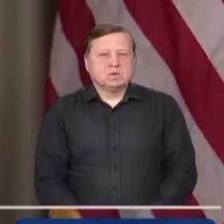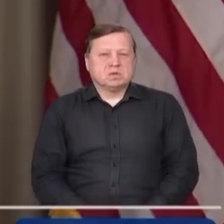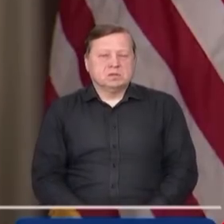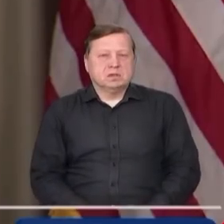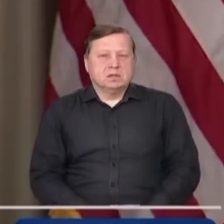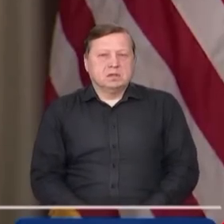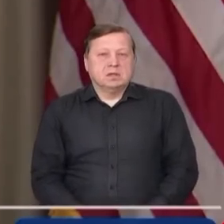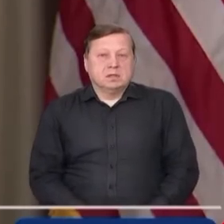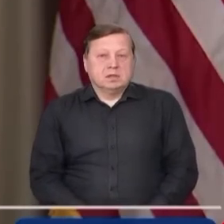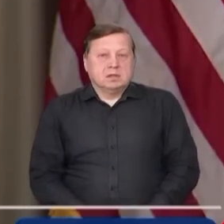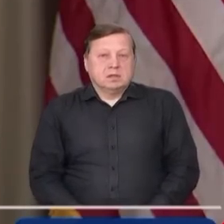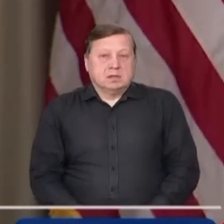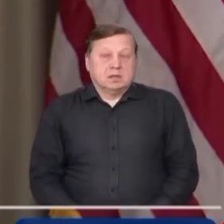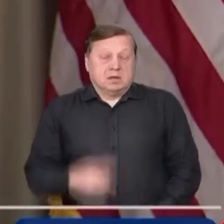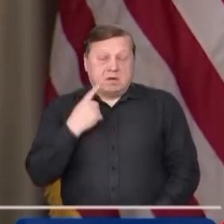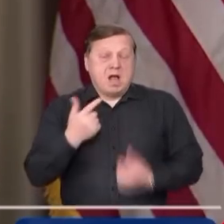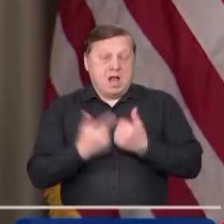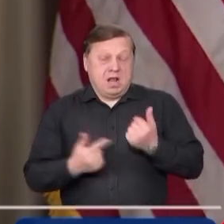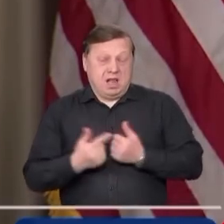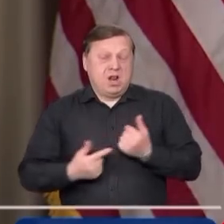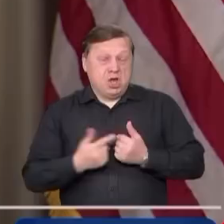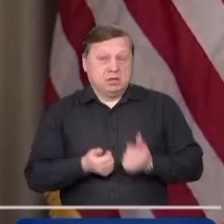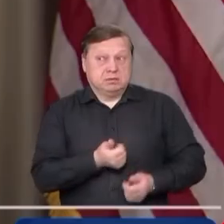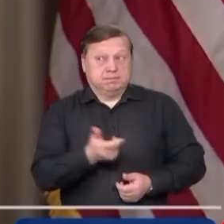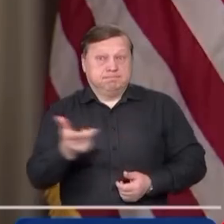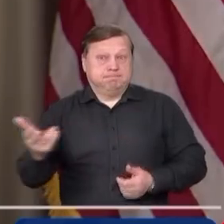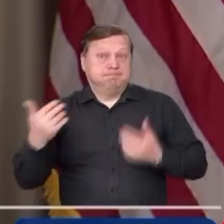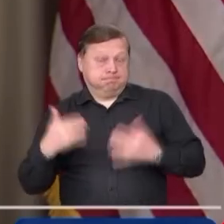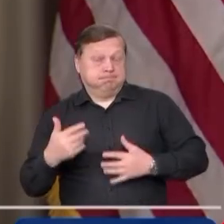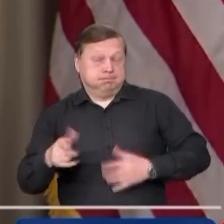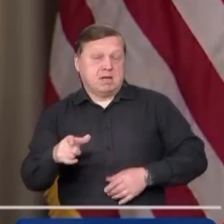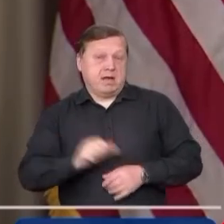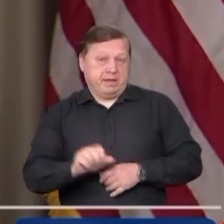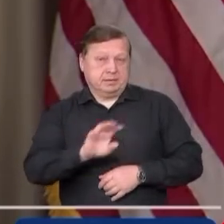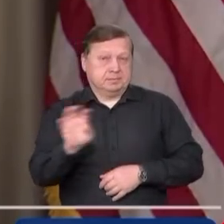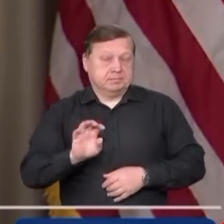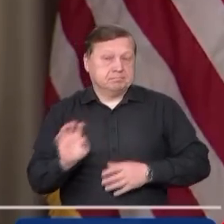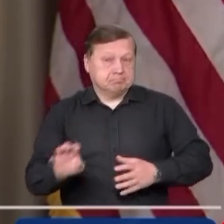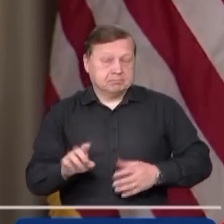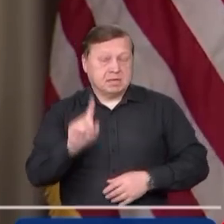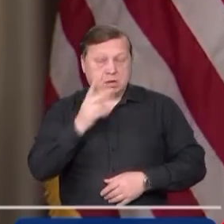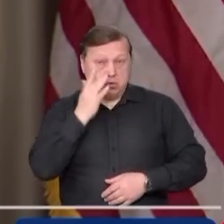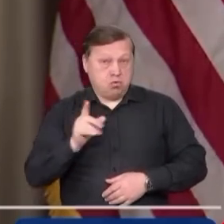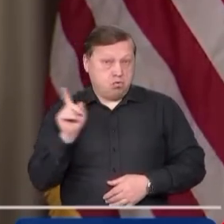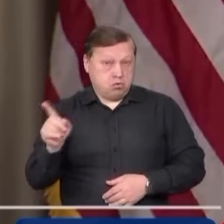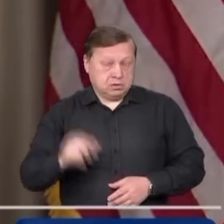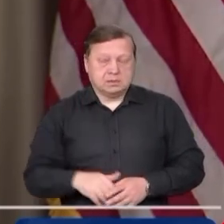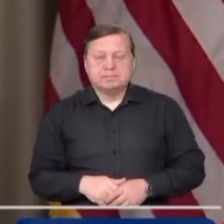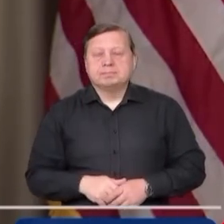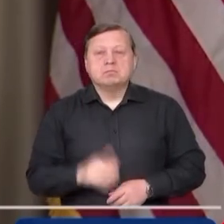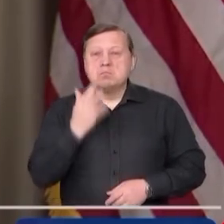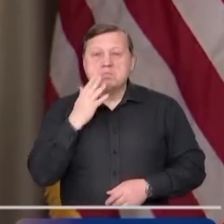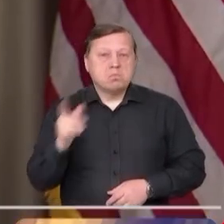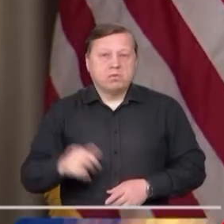liczby są zawsze pod znakiem zapytania, ale w Rosji mówi